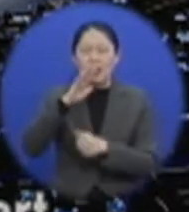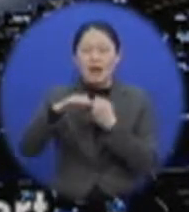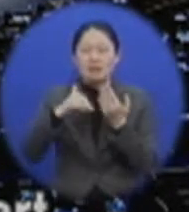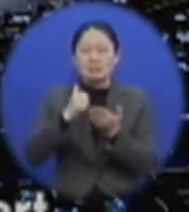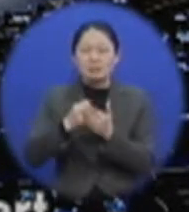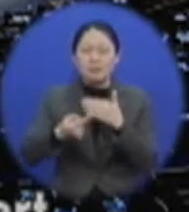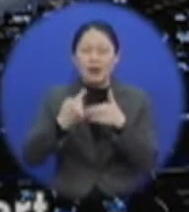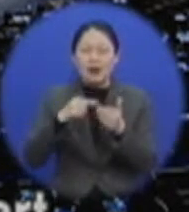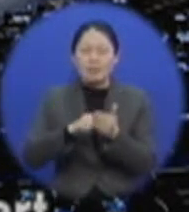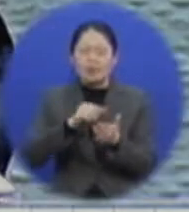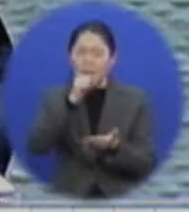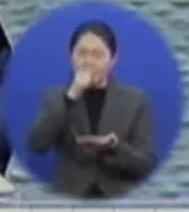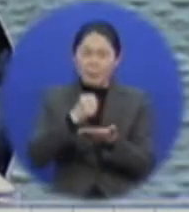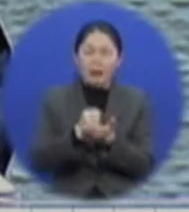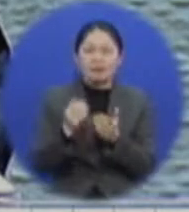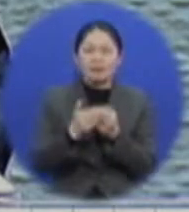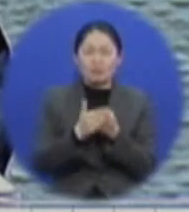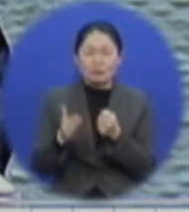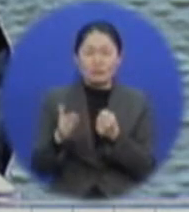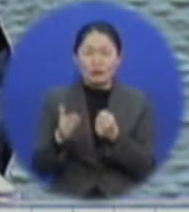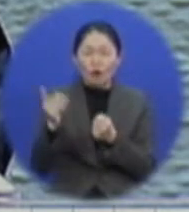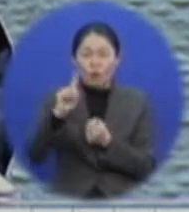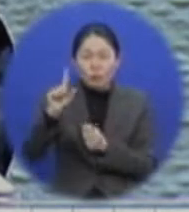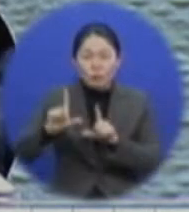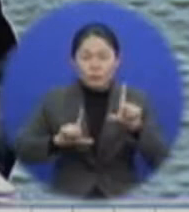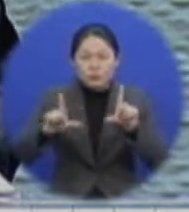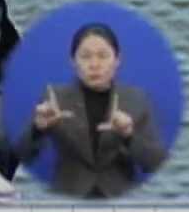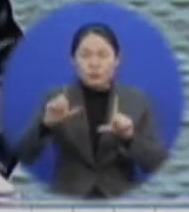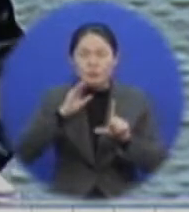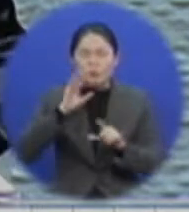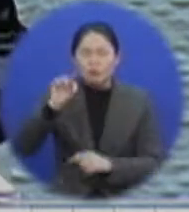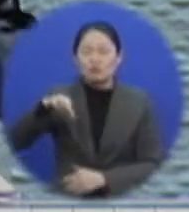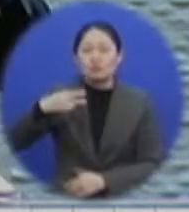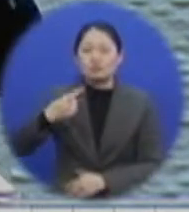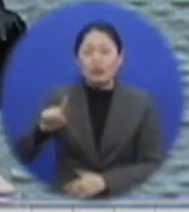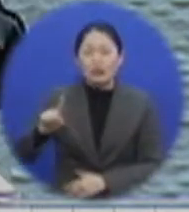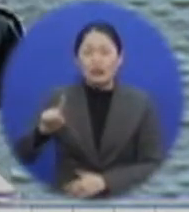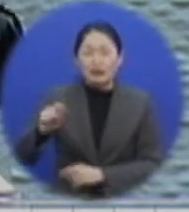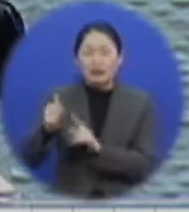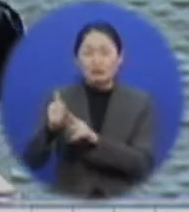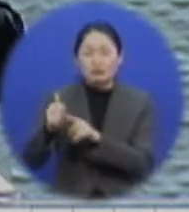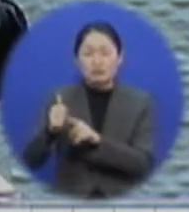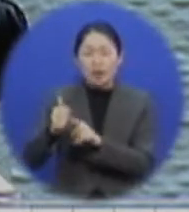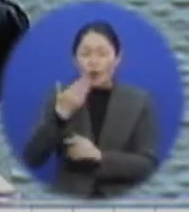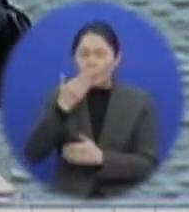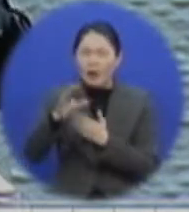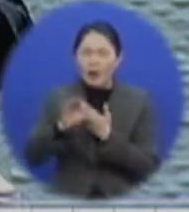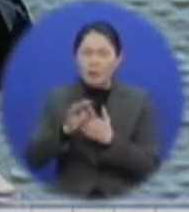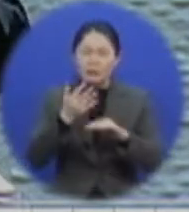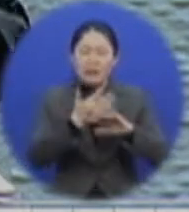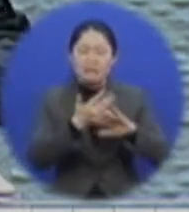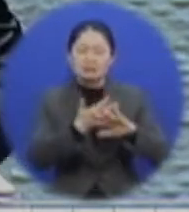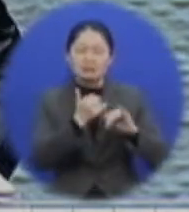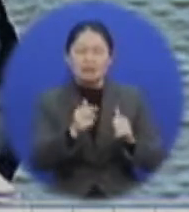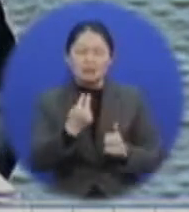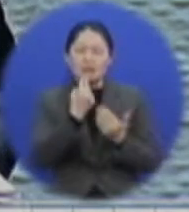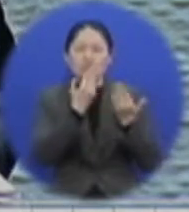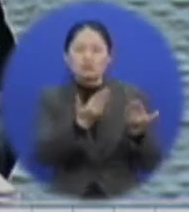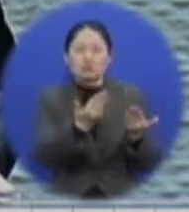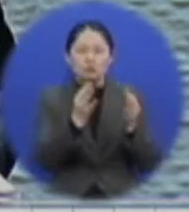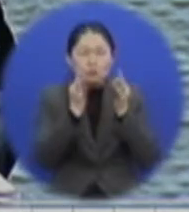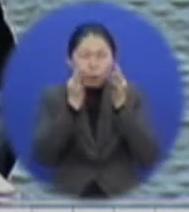유다가 어떤 모습이 그랬습니까 유다는 하여튼 할 수 있는 대로 다른 사람을 살려 주려고 하는